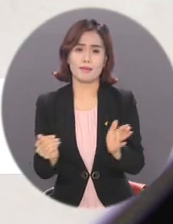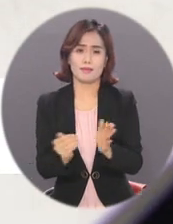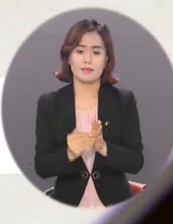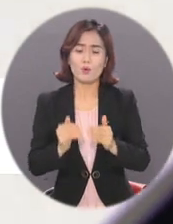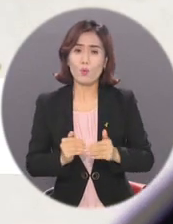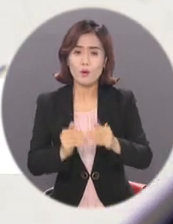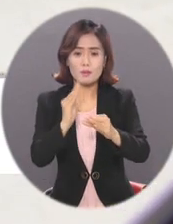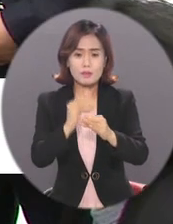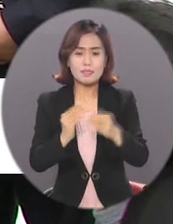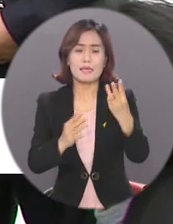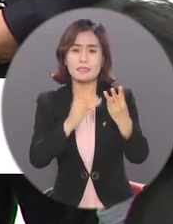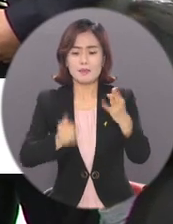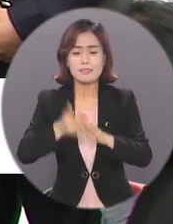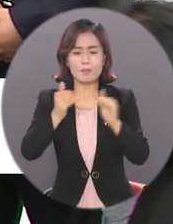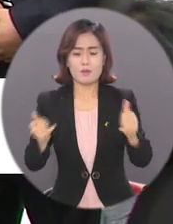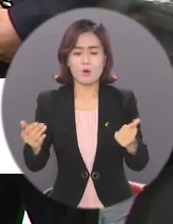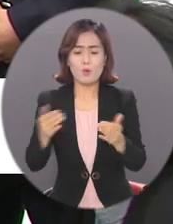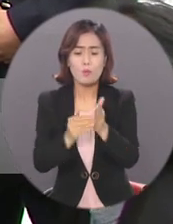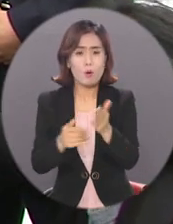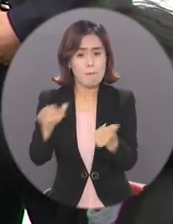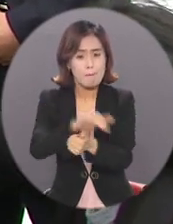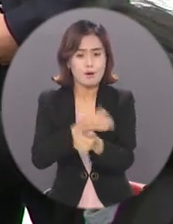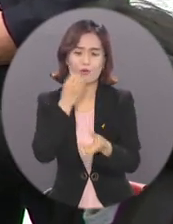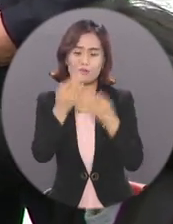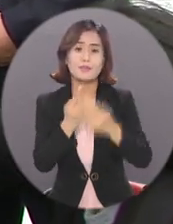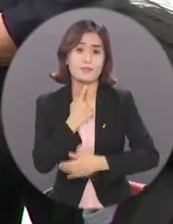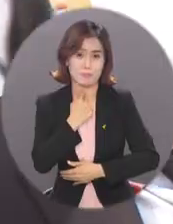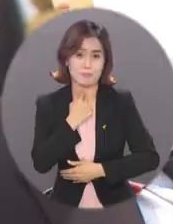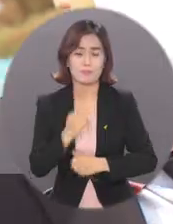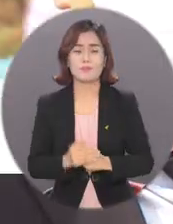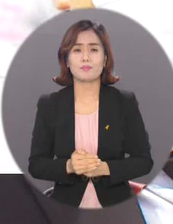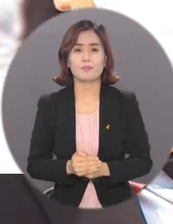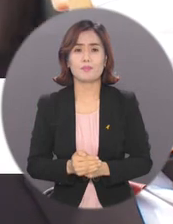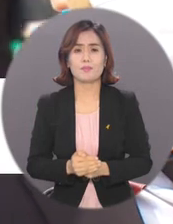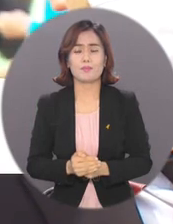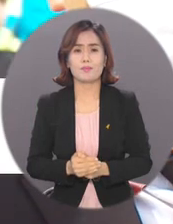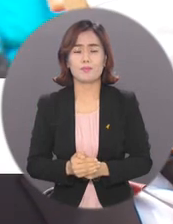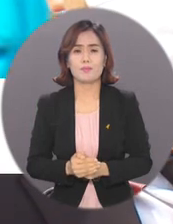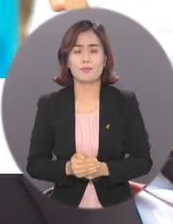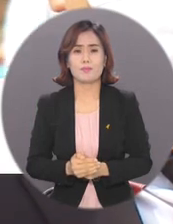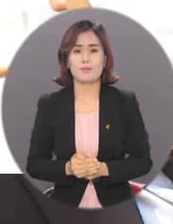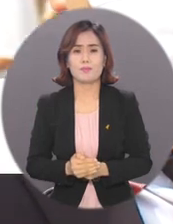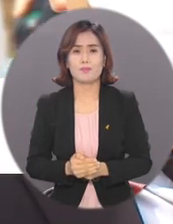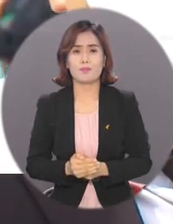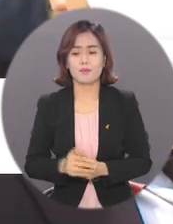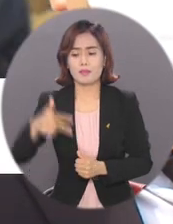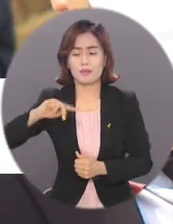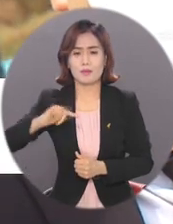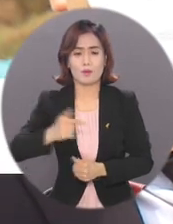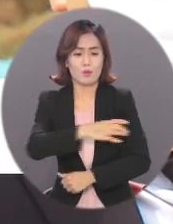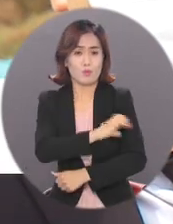이 과정에서 3명의 시민군을 안매장했다고 증언하기도 했습니다. 자기 그 집돈을